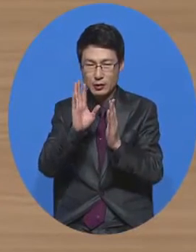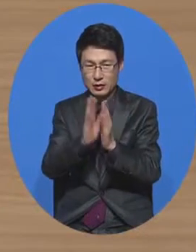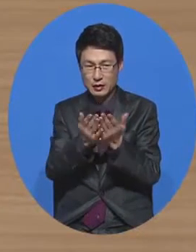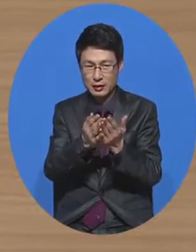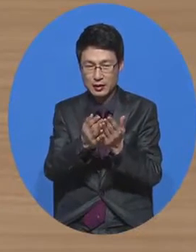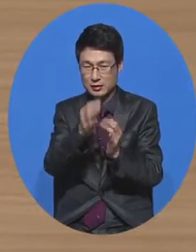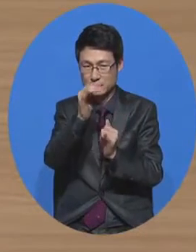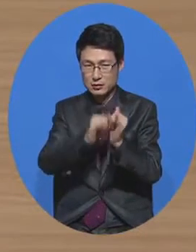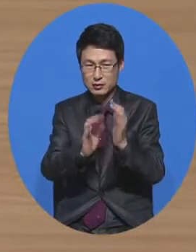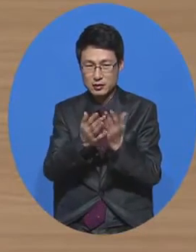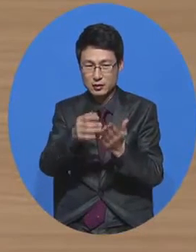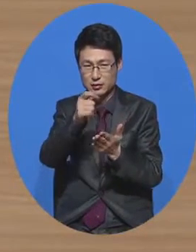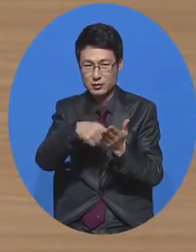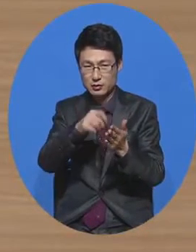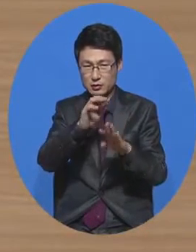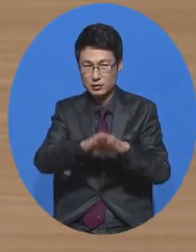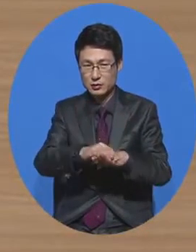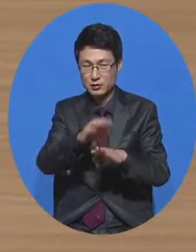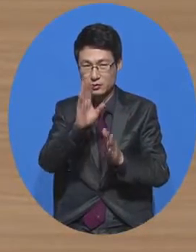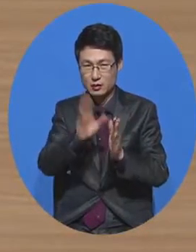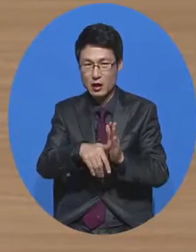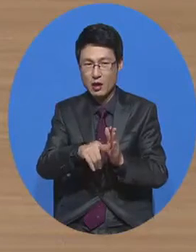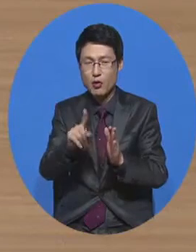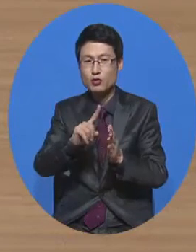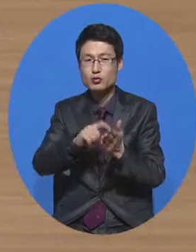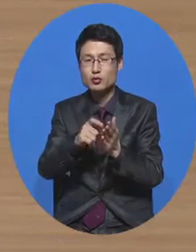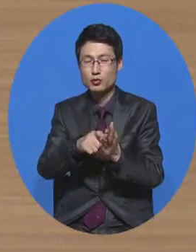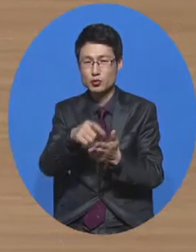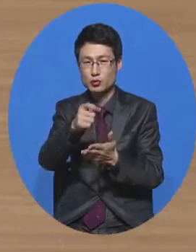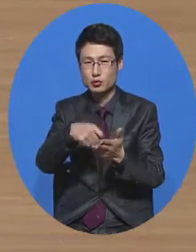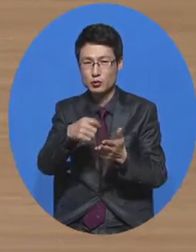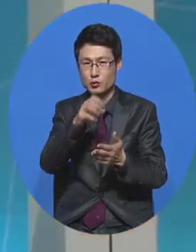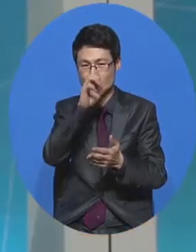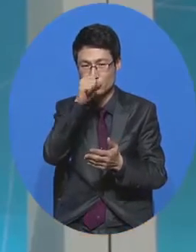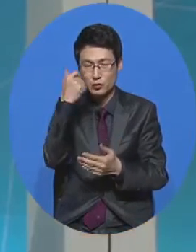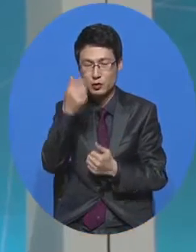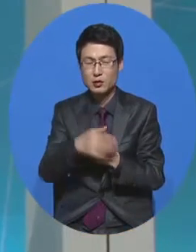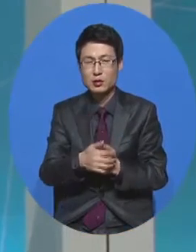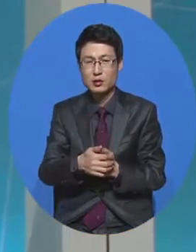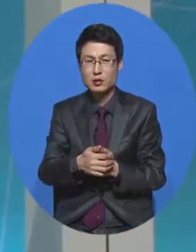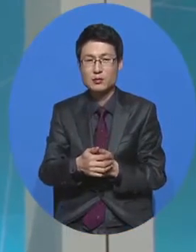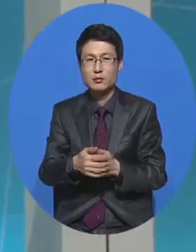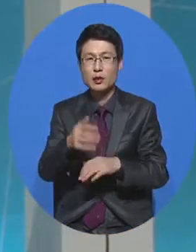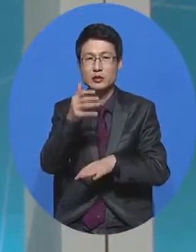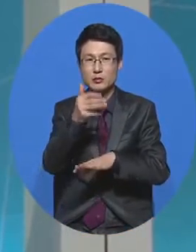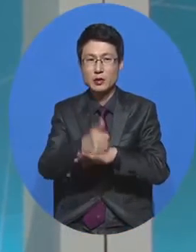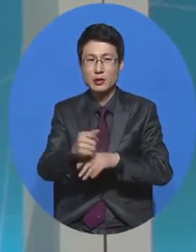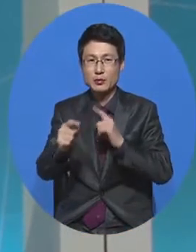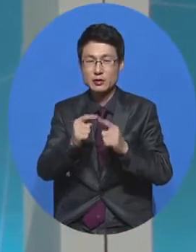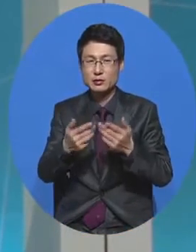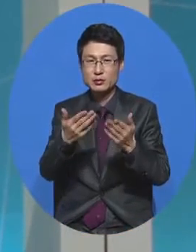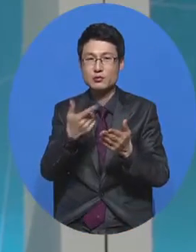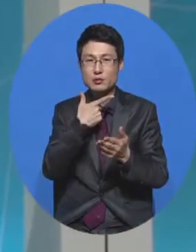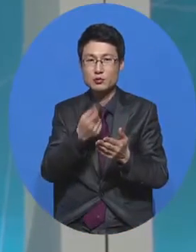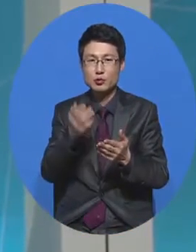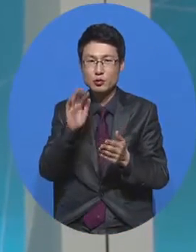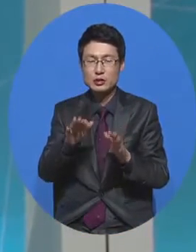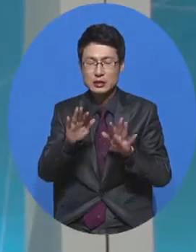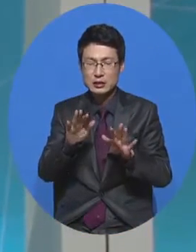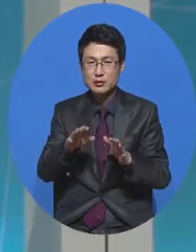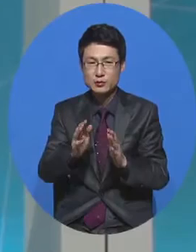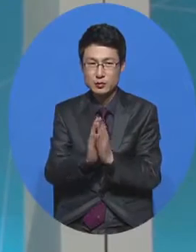어떤 의미로 어느 정도까지 쉬어야 한다고 보시는지요 예 그 부분은 체제 마지막에 말씀을 드리고요 작품들이 현